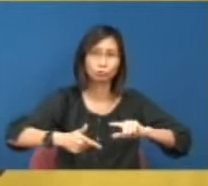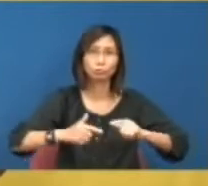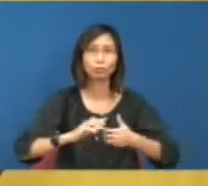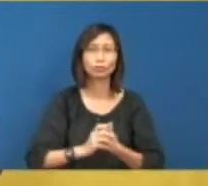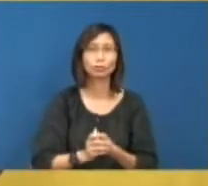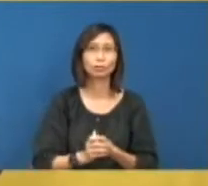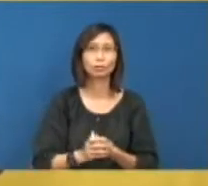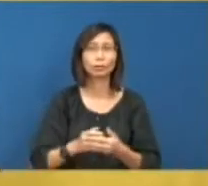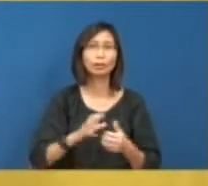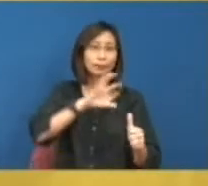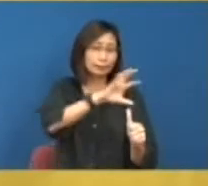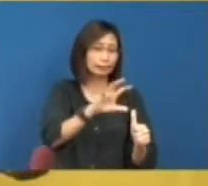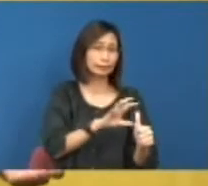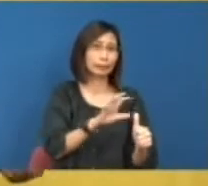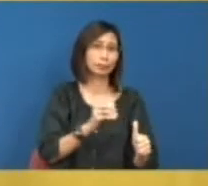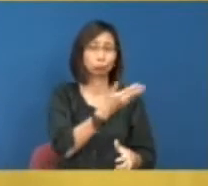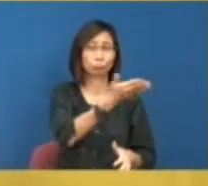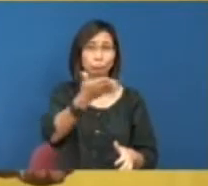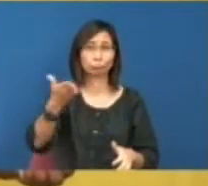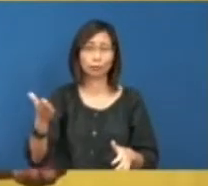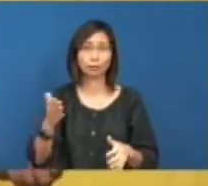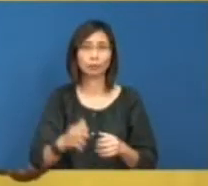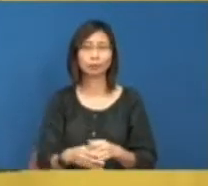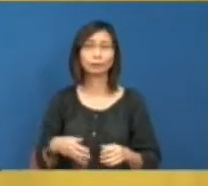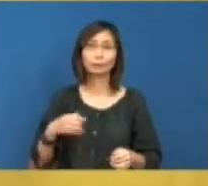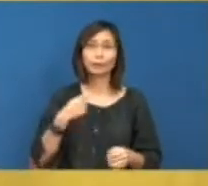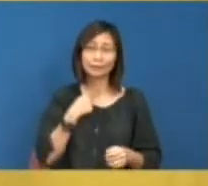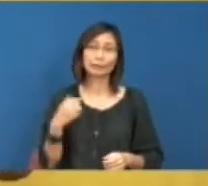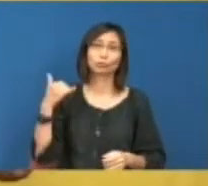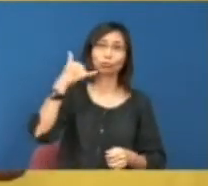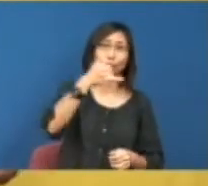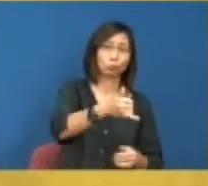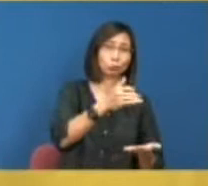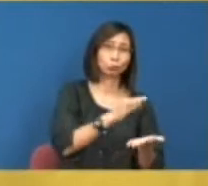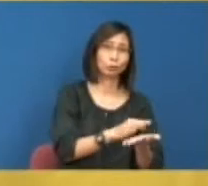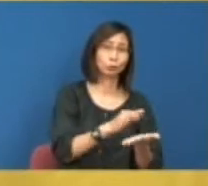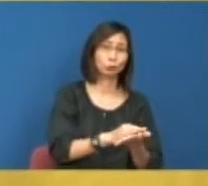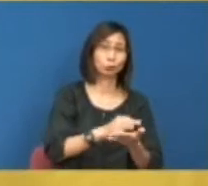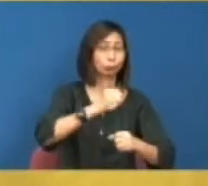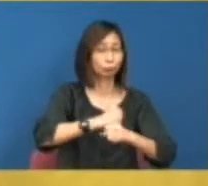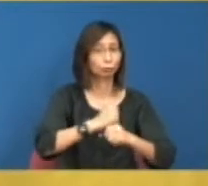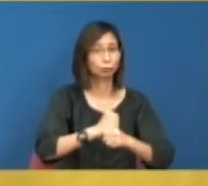大家嘅影響。呢啲全部都要去做，要落區去做，要喺媒體上面去做，要喺